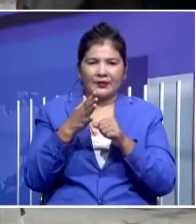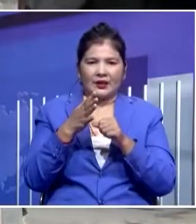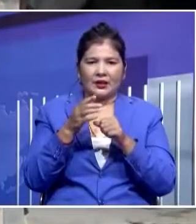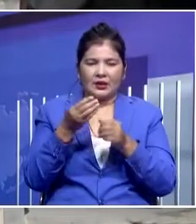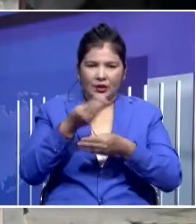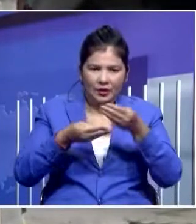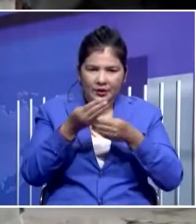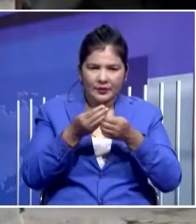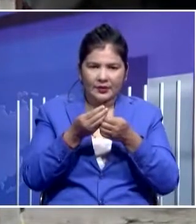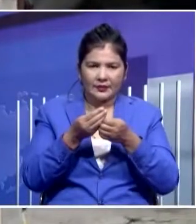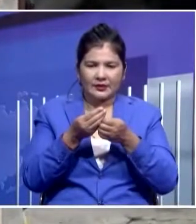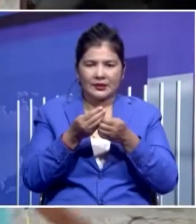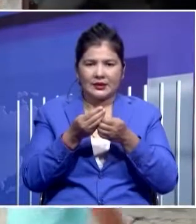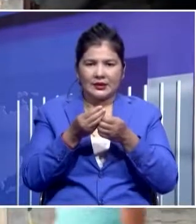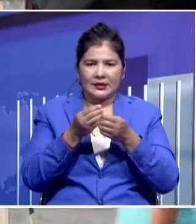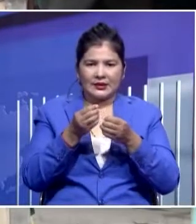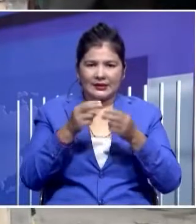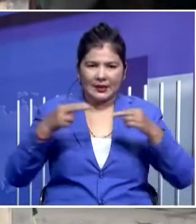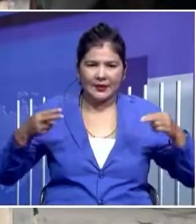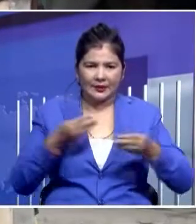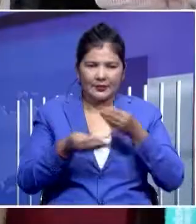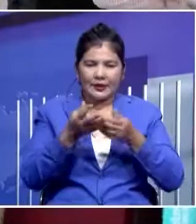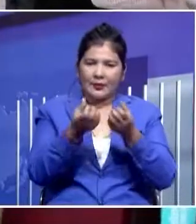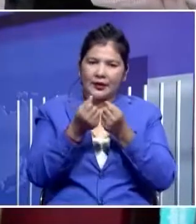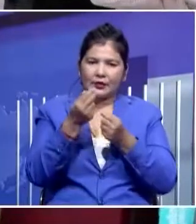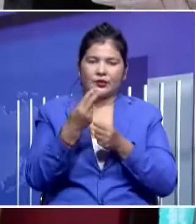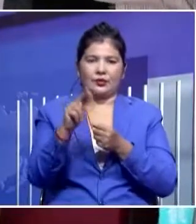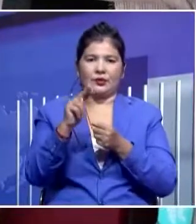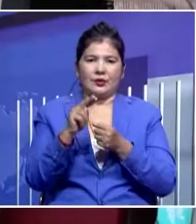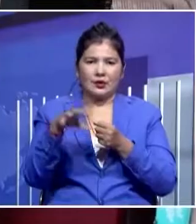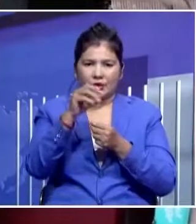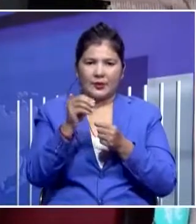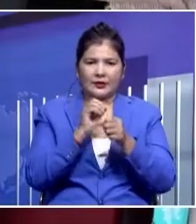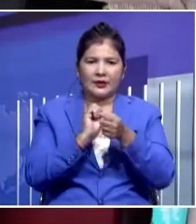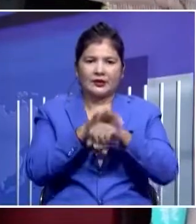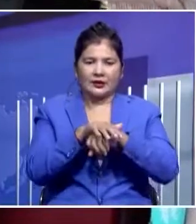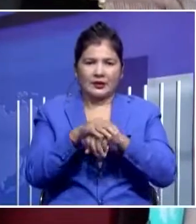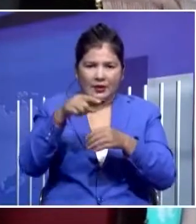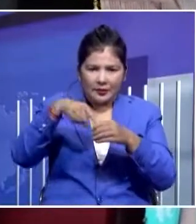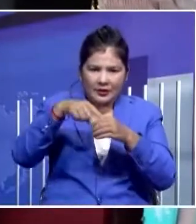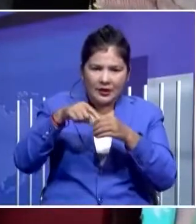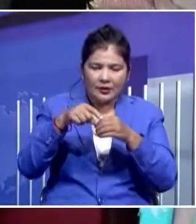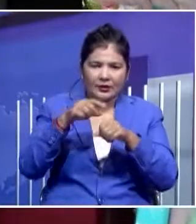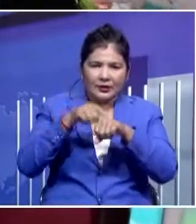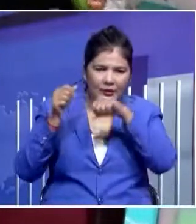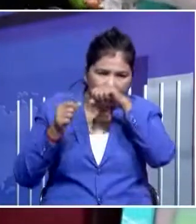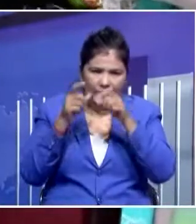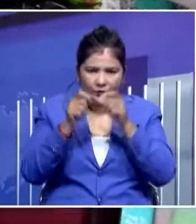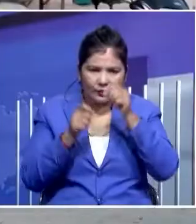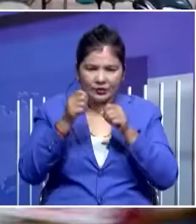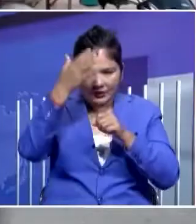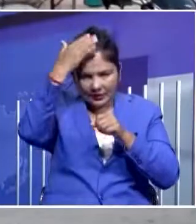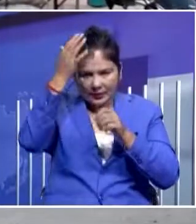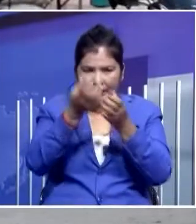खरिद र बिक्री बिल बिना नै सामान बिक्री हुँदै आएको पाइएको थियो सबैभन्दा धेरै मिसावट घिउ दुध र तेलमा पाइएको